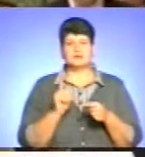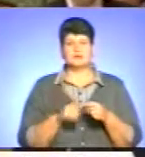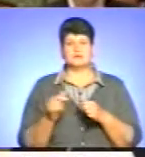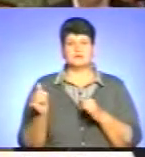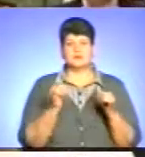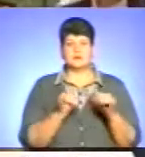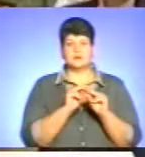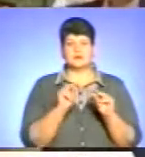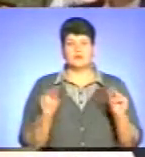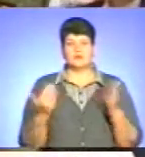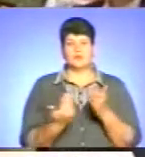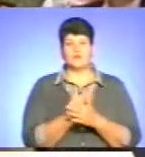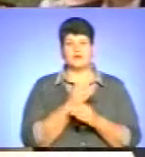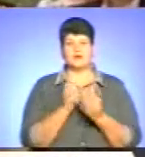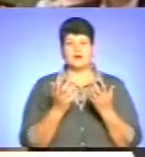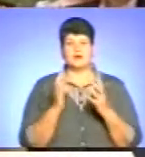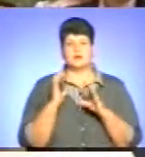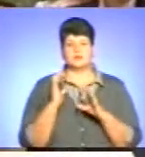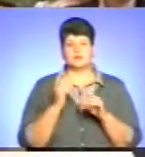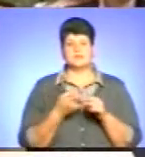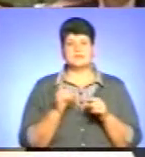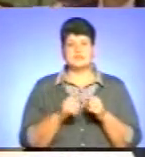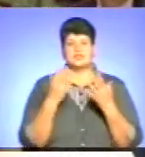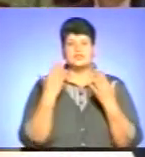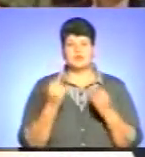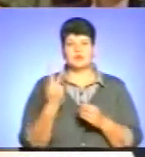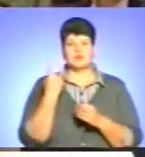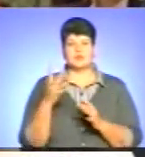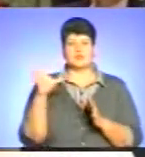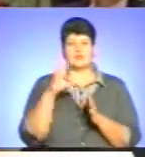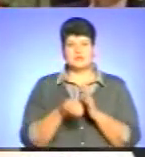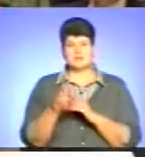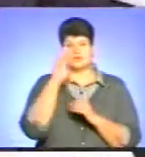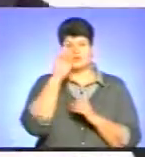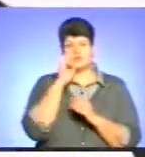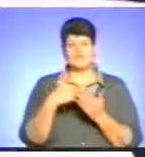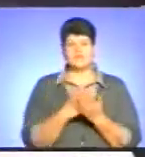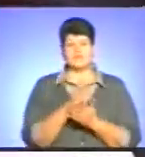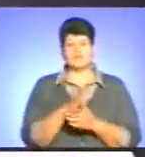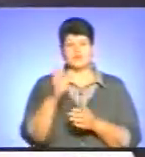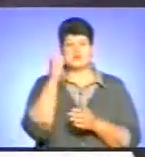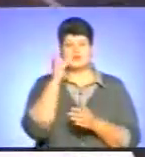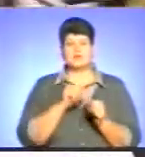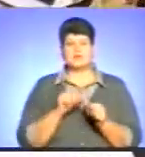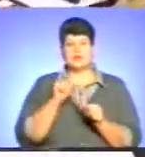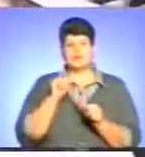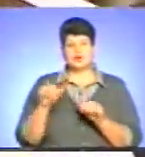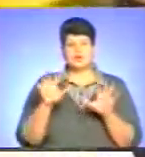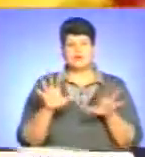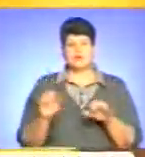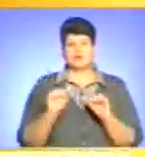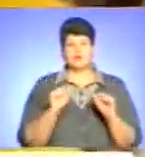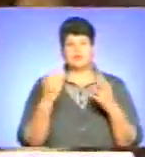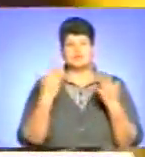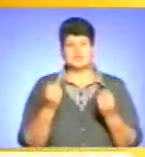автобусами, приладдям – це ще один внесок держави в якість освіти. Крім того, глава уряду, вітаючи освітян, ще